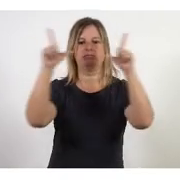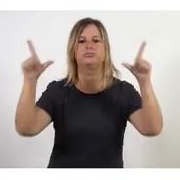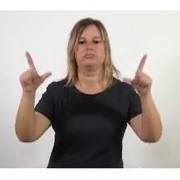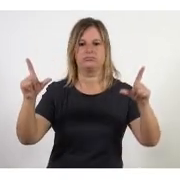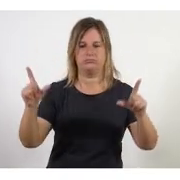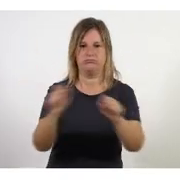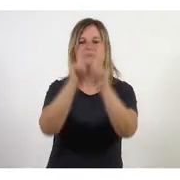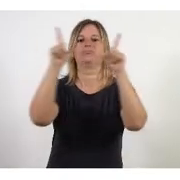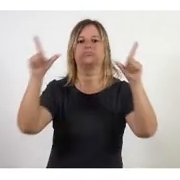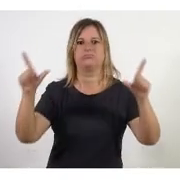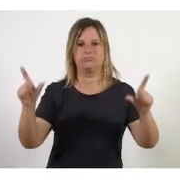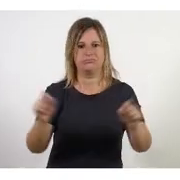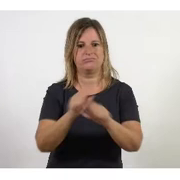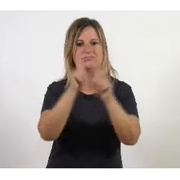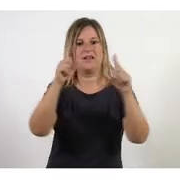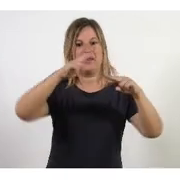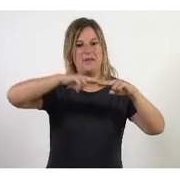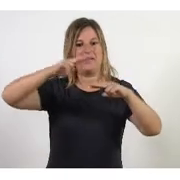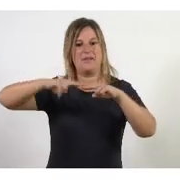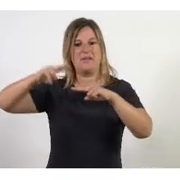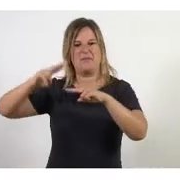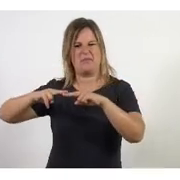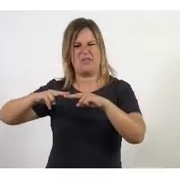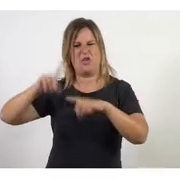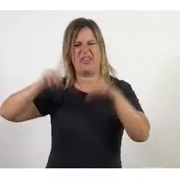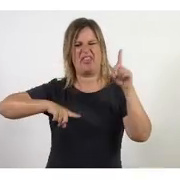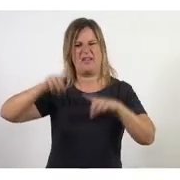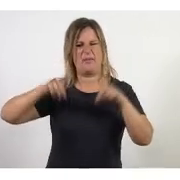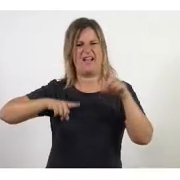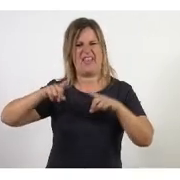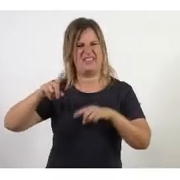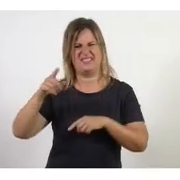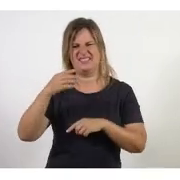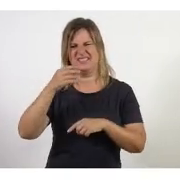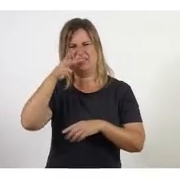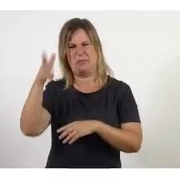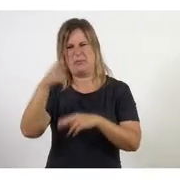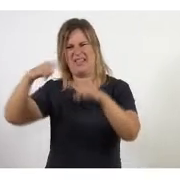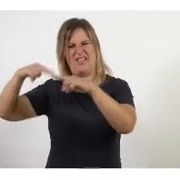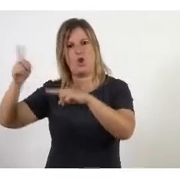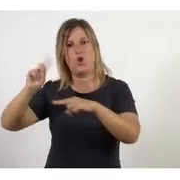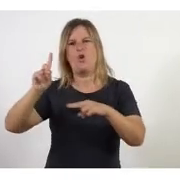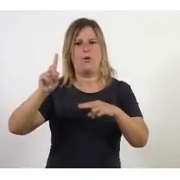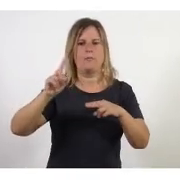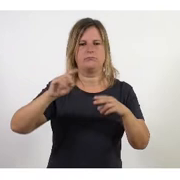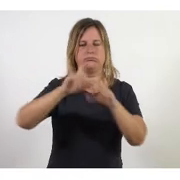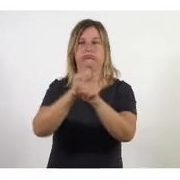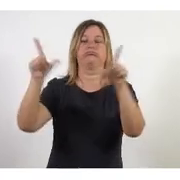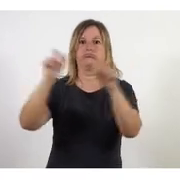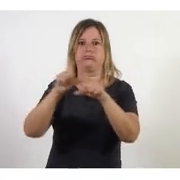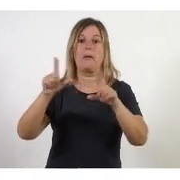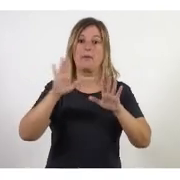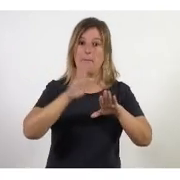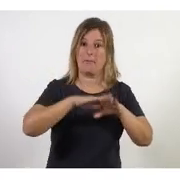com... Això quan muntes vídeo no és gaire recomanable, però a l'hora de muntar fotos, que és una cosa molt estàtica,